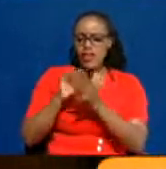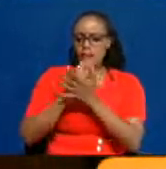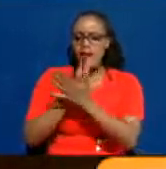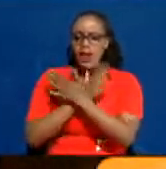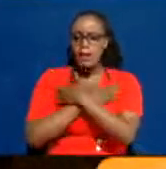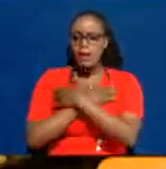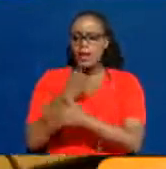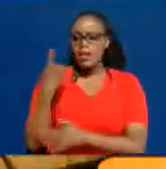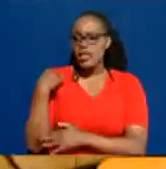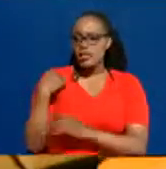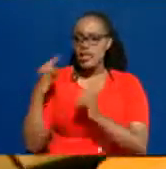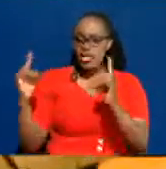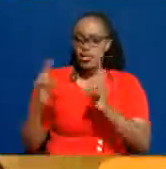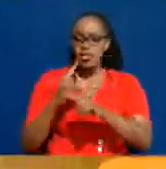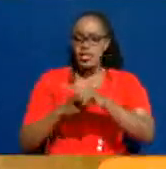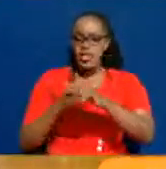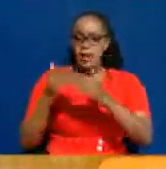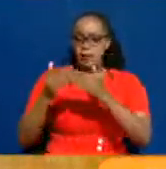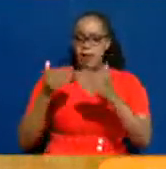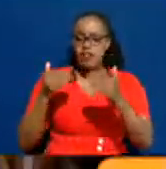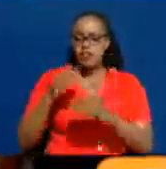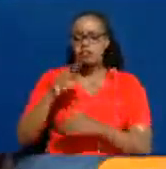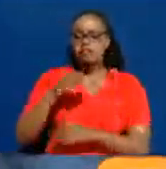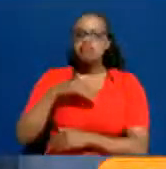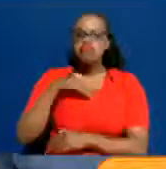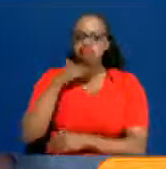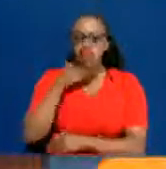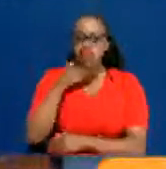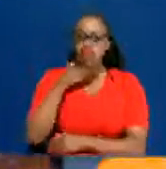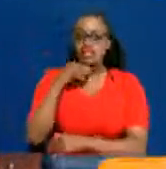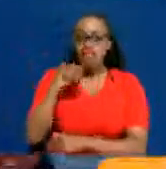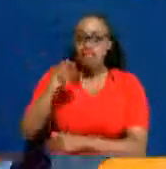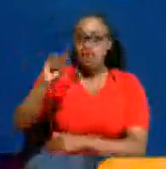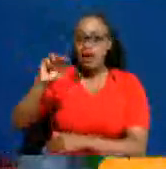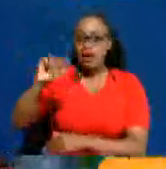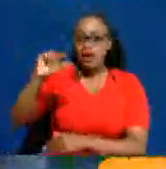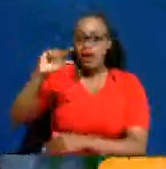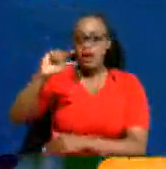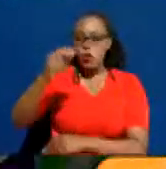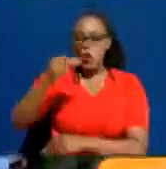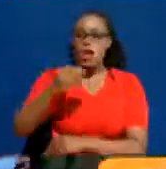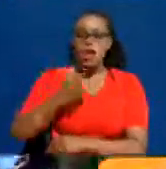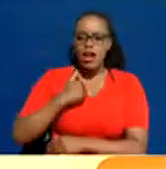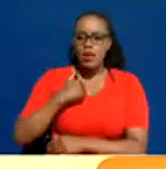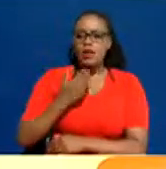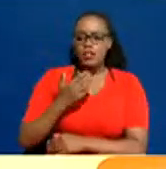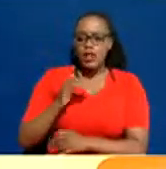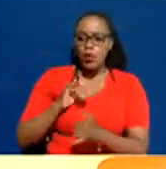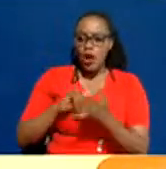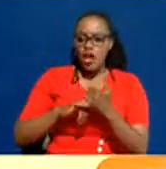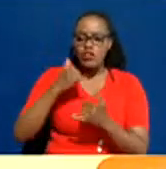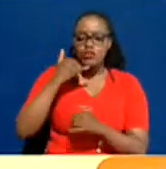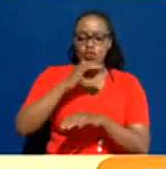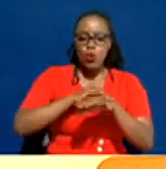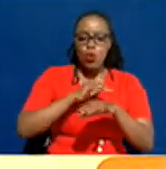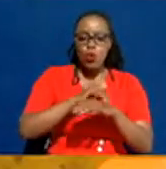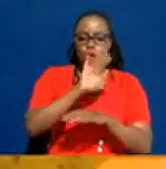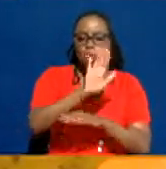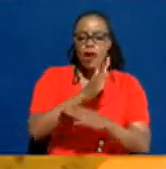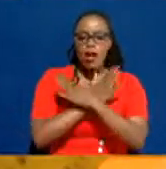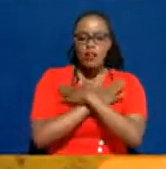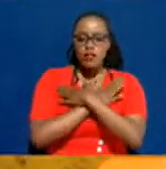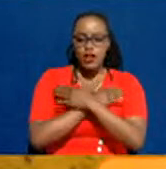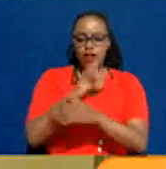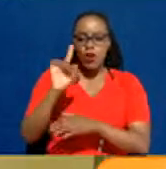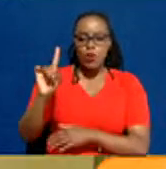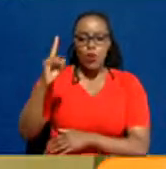jana, muda mfupi kabla ya kifo chake, Profesa Magoha alimtaka mkewe, amuite rafiki yake huyo,